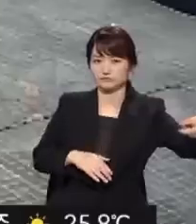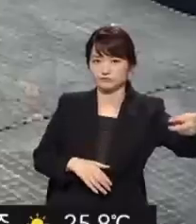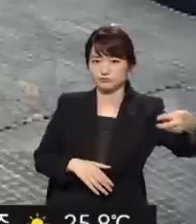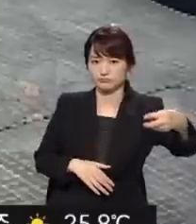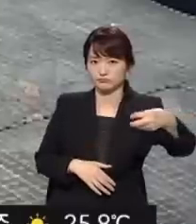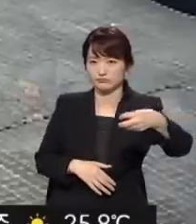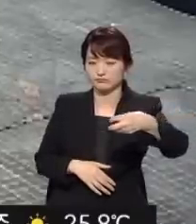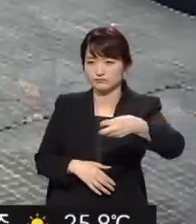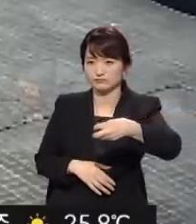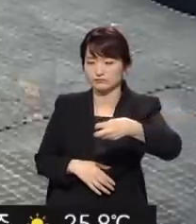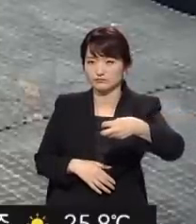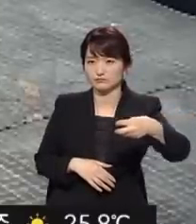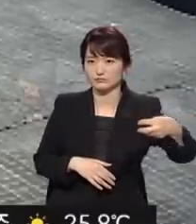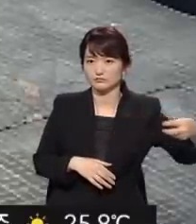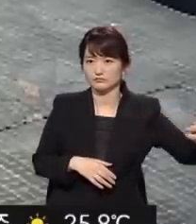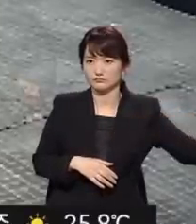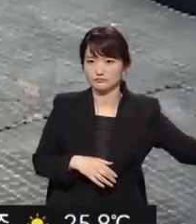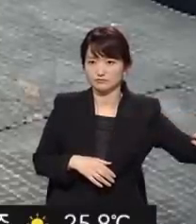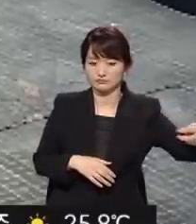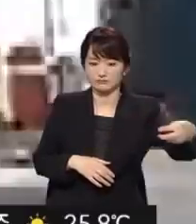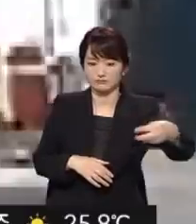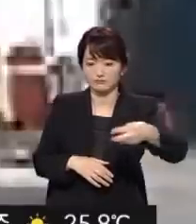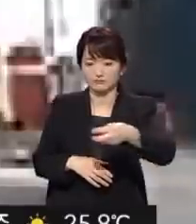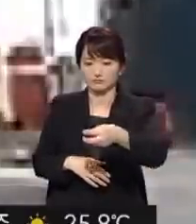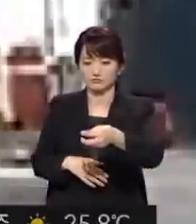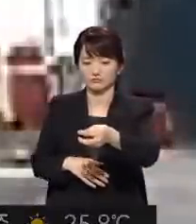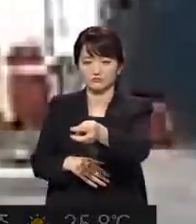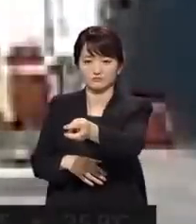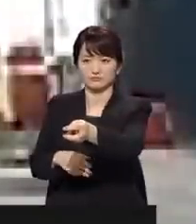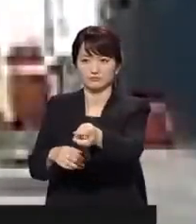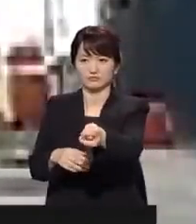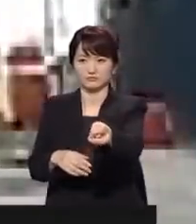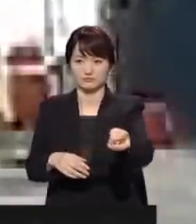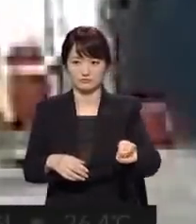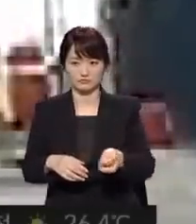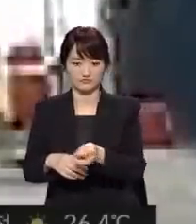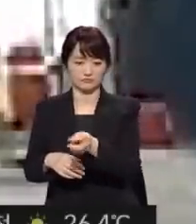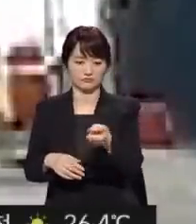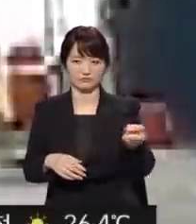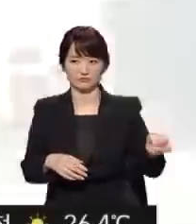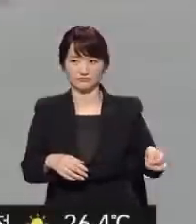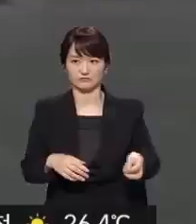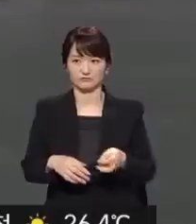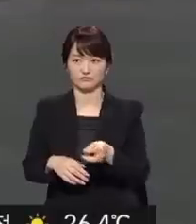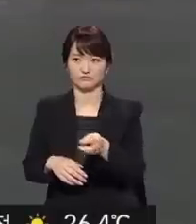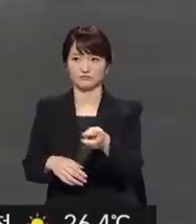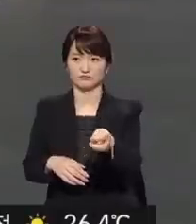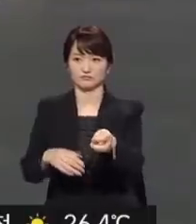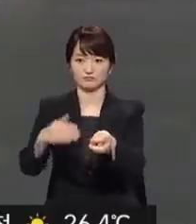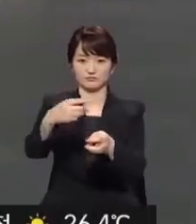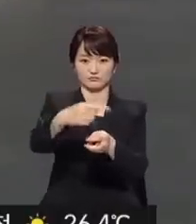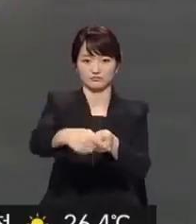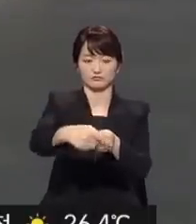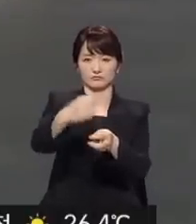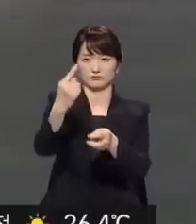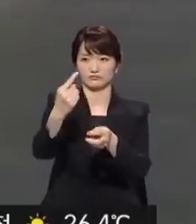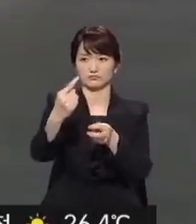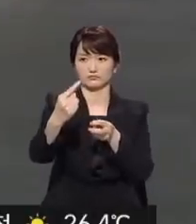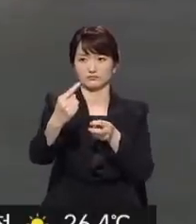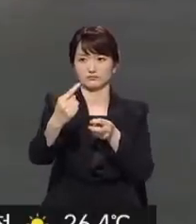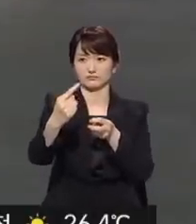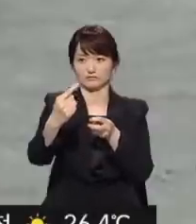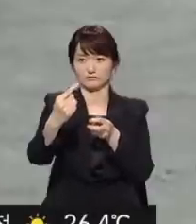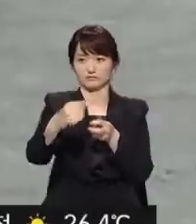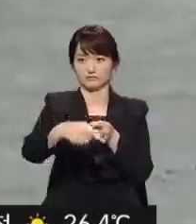자 차단기 지나서 그런데 차를 돌려서 유턴하더니 나가는가 싶어서 차단기 열렸는데